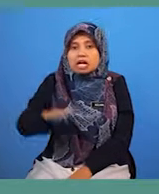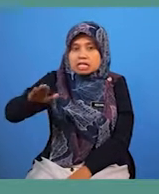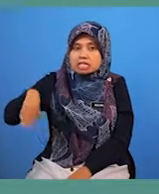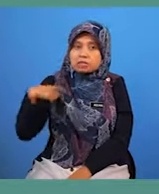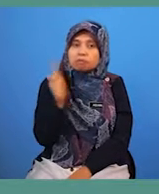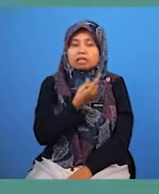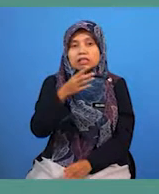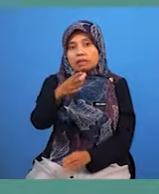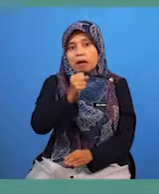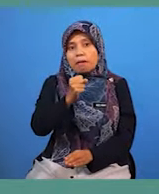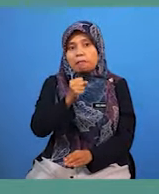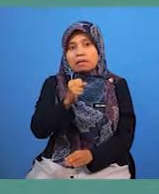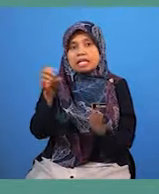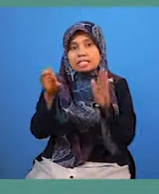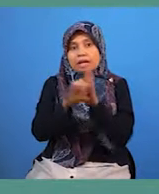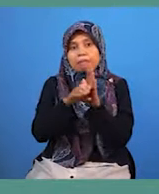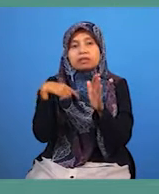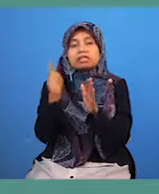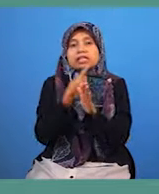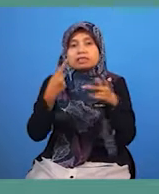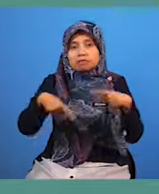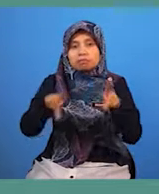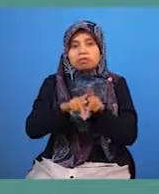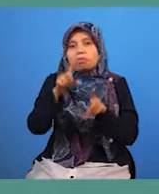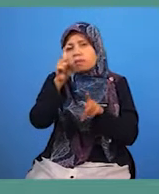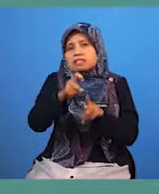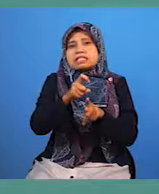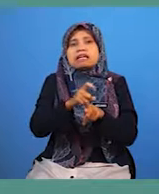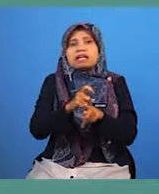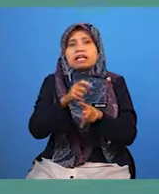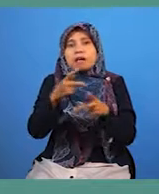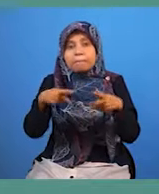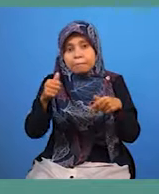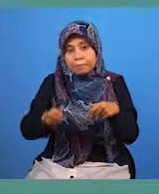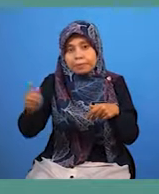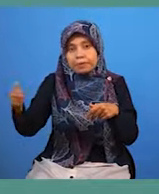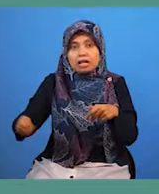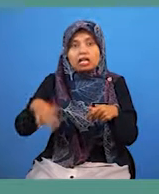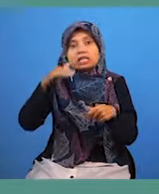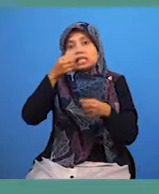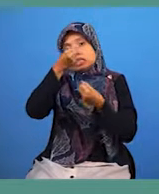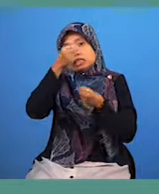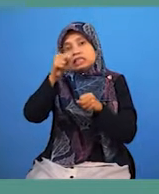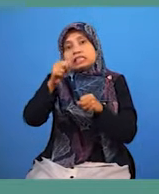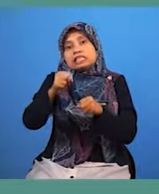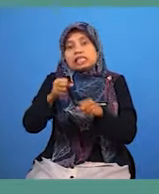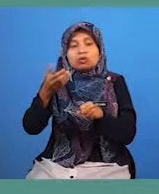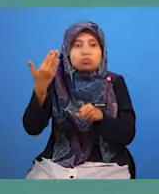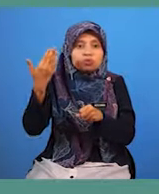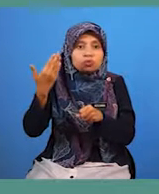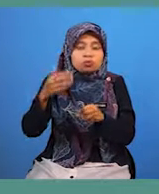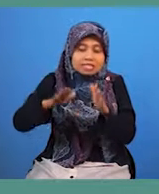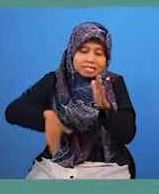Sebelum kita ingin mengambil persampelan, kita perlu memastikan peralatan disediakan terlebih